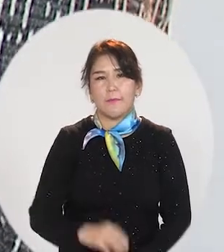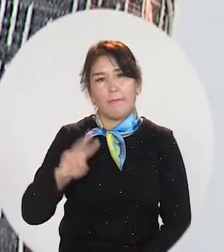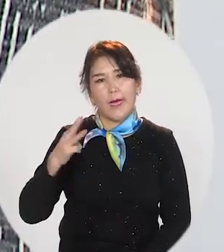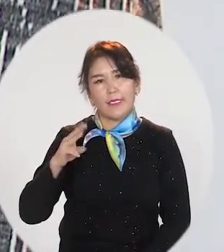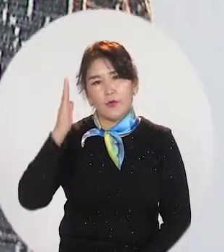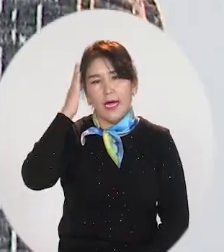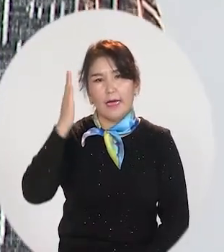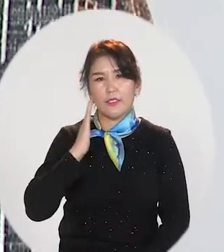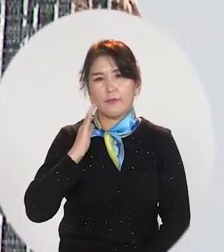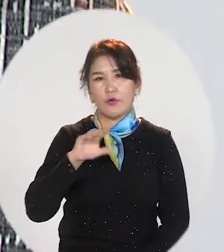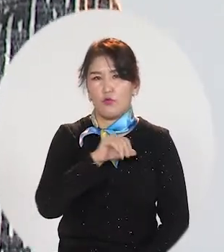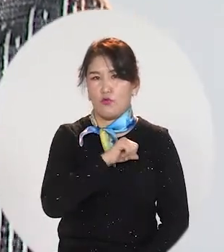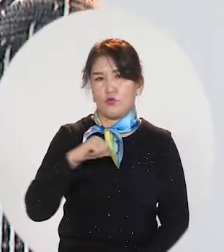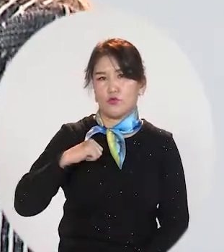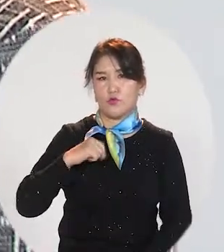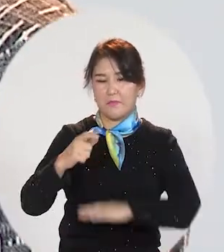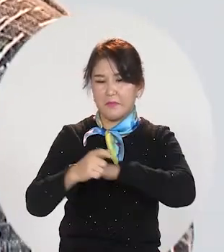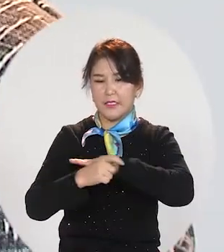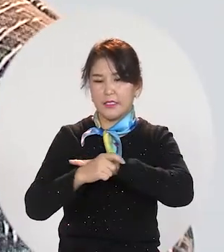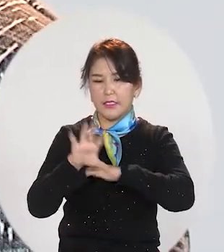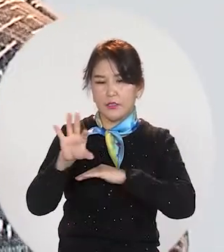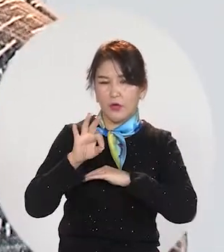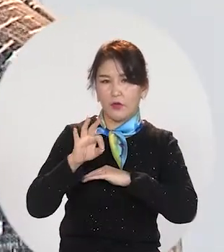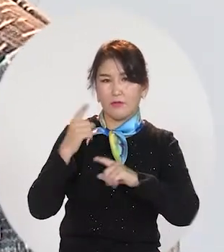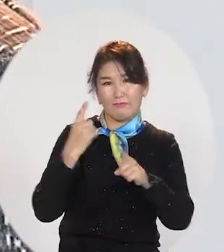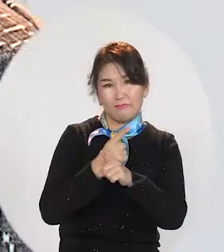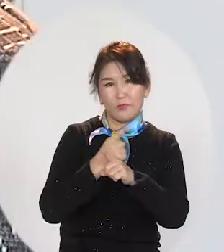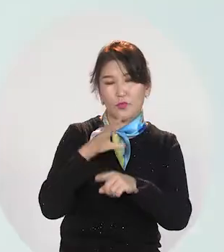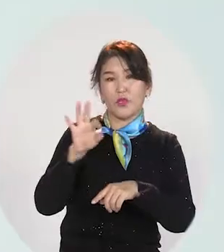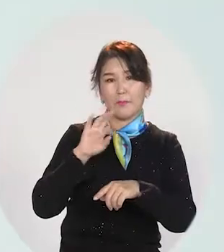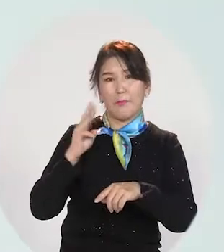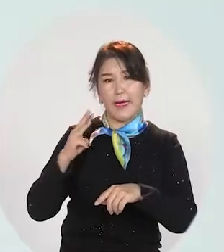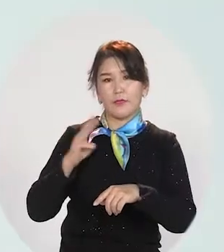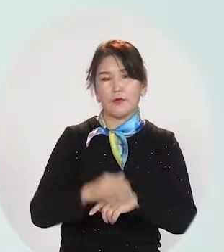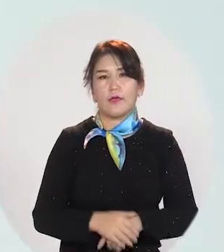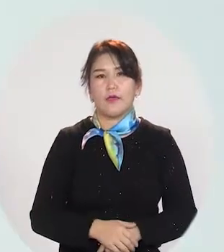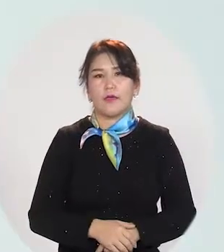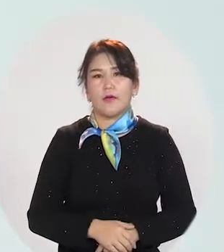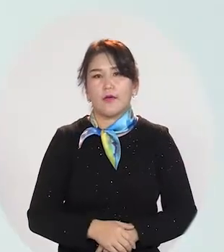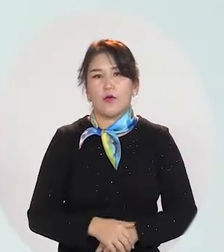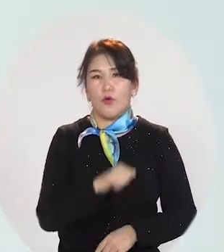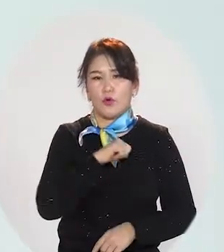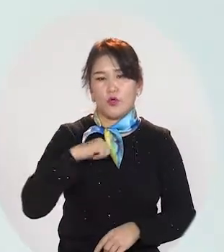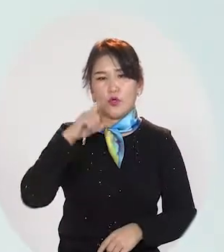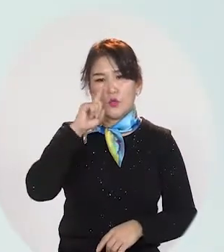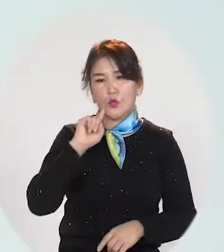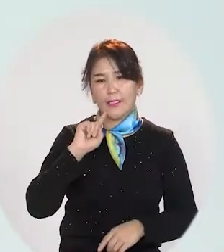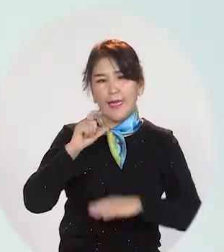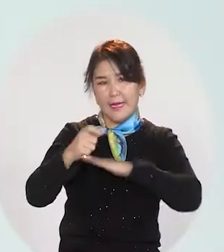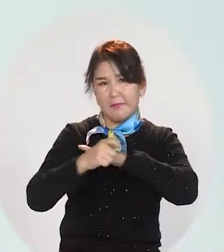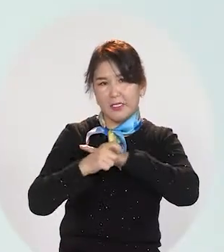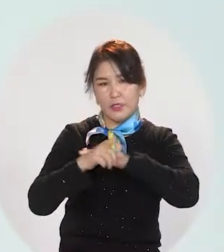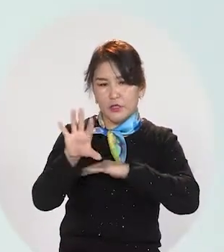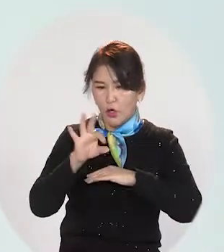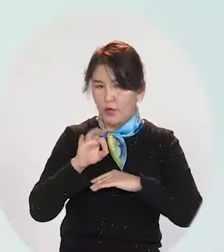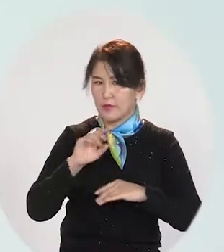магадгүй эцэг эхчүүд нь өөрсдөө мэрэгжлийн сонголтоо алдаа гаргасан, дуртай чаддаг зүйлээ сонгож чадаагүй, тэр мэрэгжлээрээ